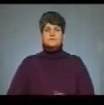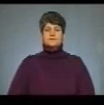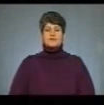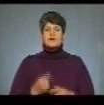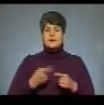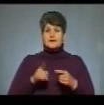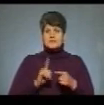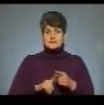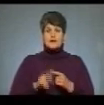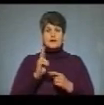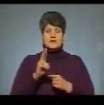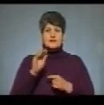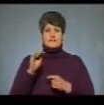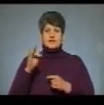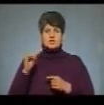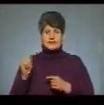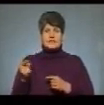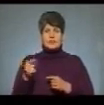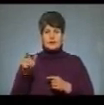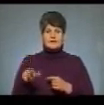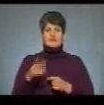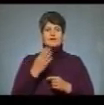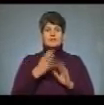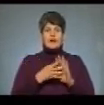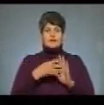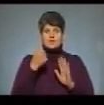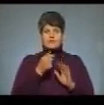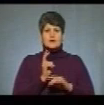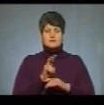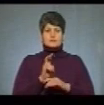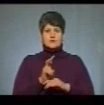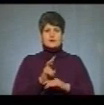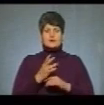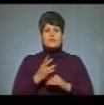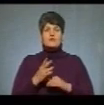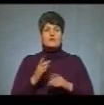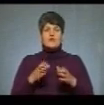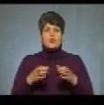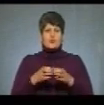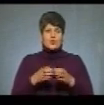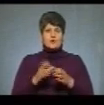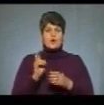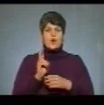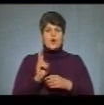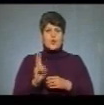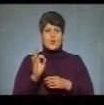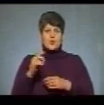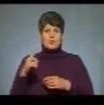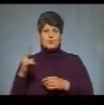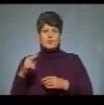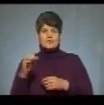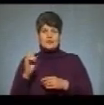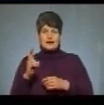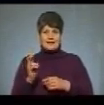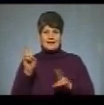Це Каріна Ферштай, тернополянка, їй 9 років. Дівчинка рік відвідує обласний обрядово-фольклорний колектив «Ходаки», разом з яким прийшла на акцію